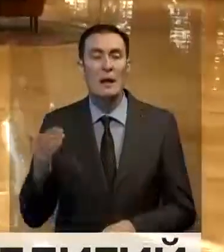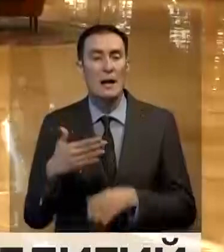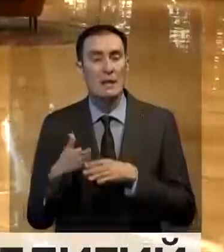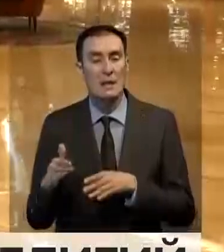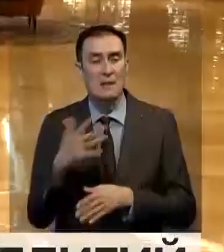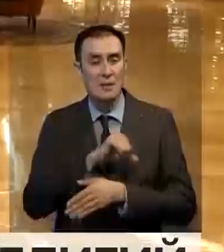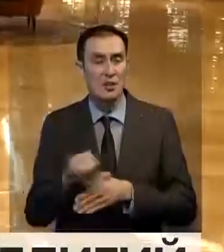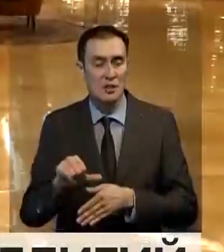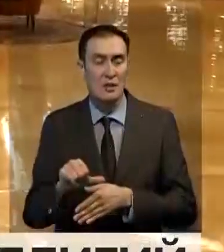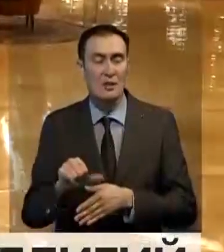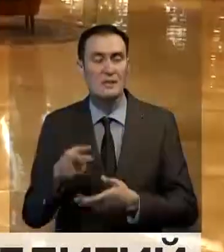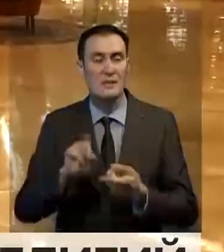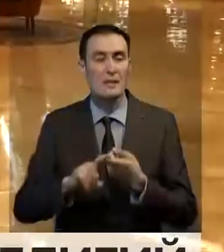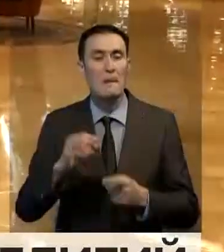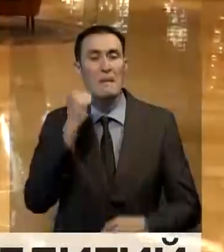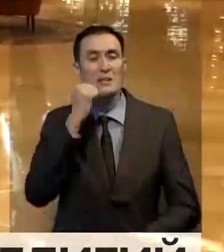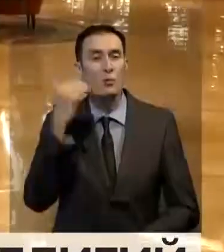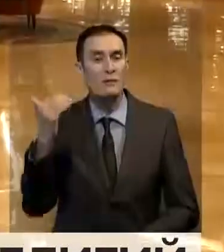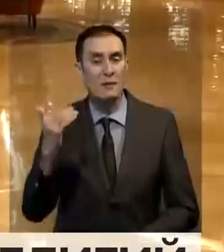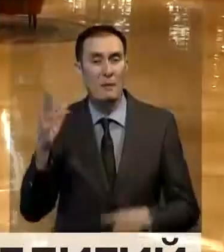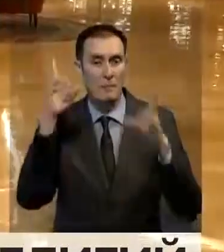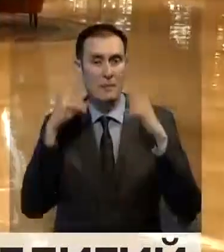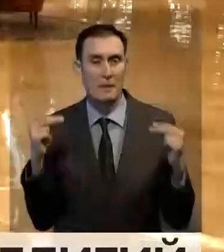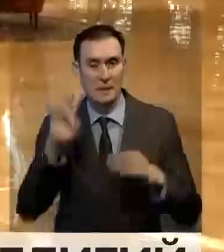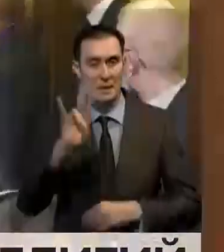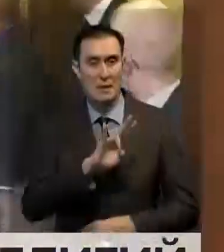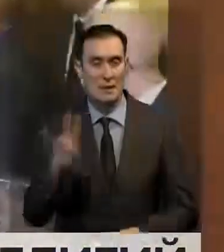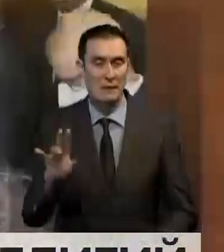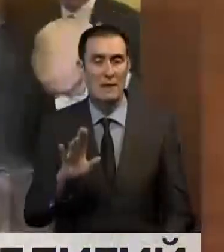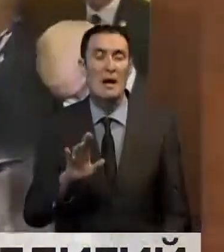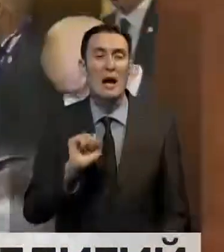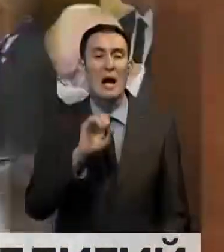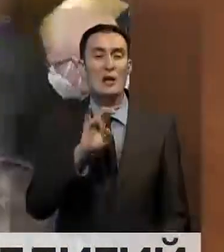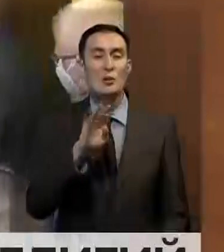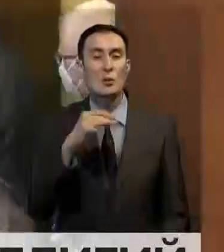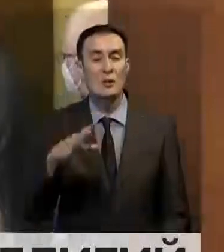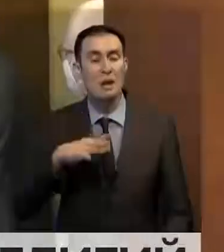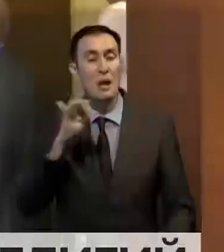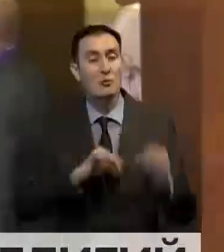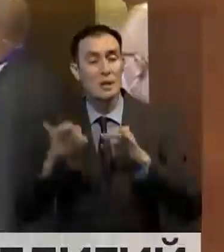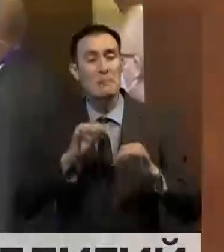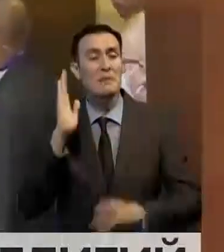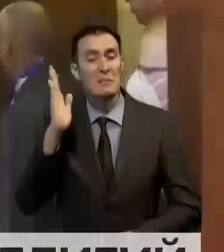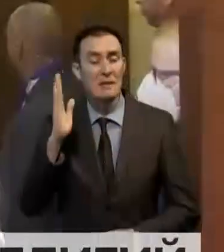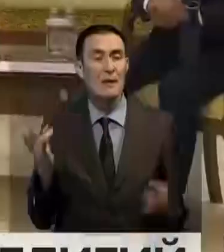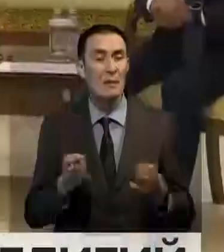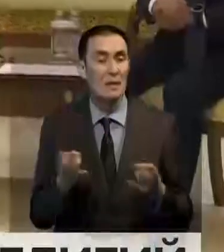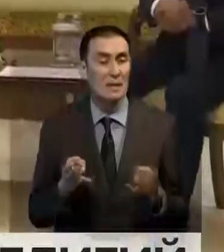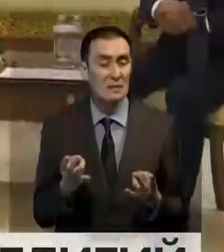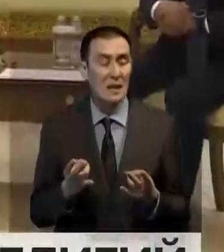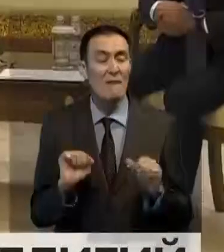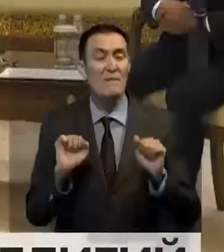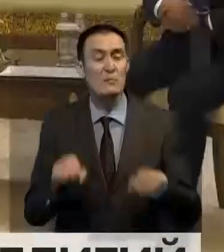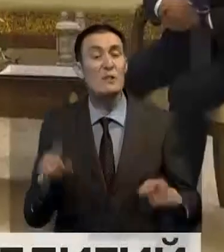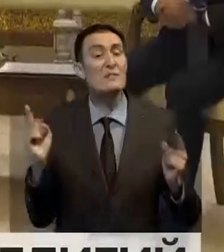отдела внешних церковных связей Московского патриархата митрополитом Волоколамским Антонием были обсуждены перспективы и необходимость